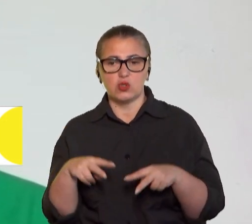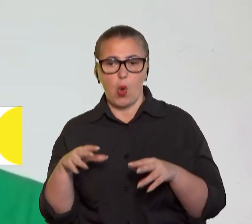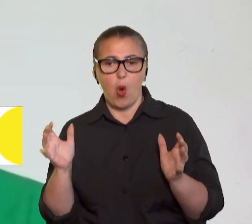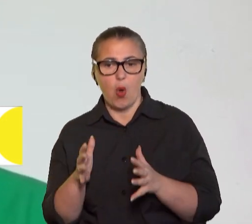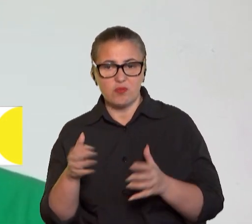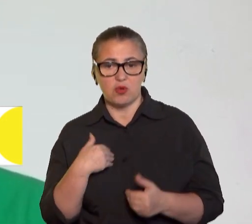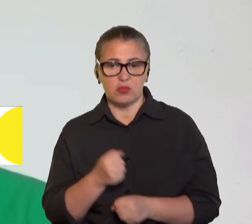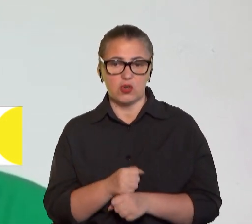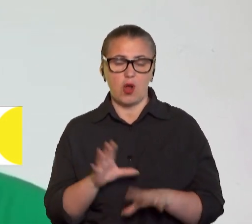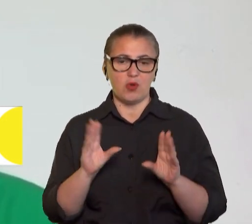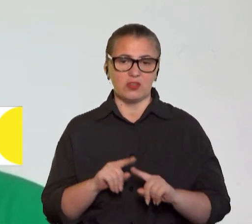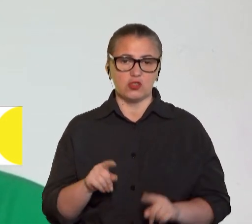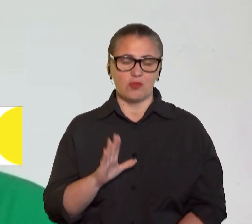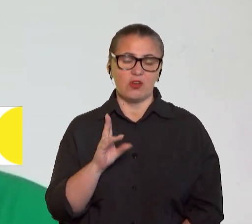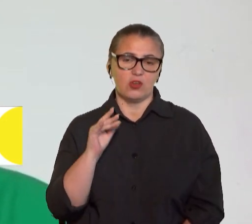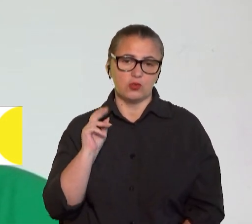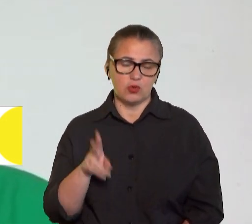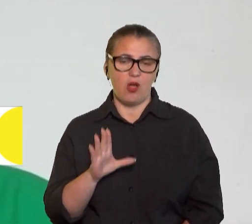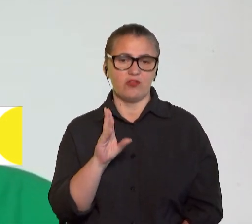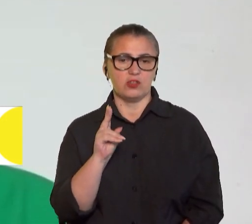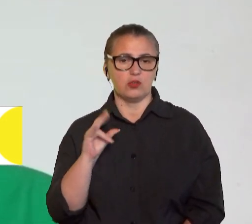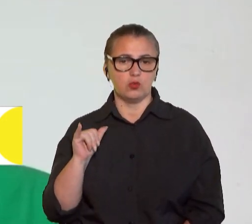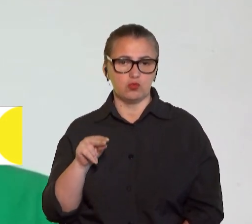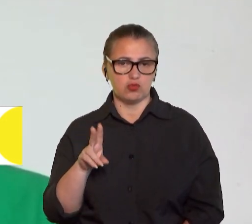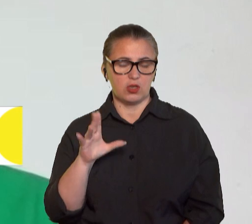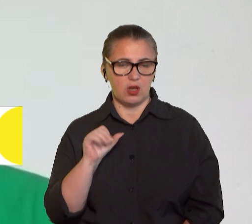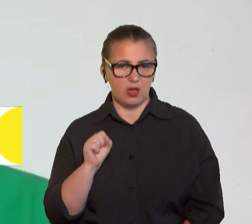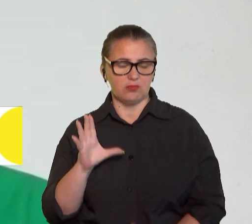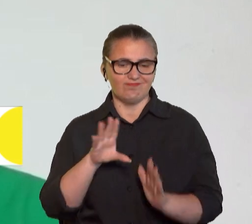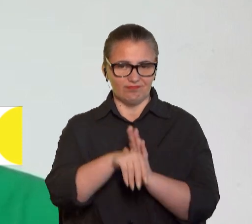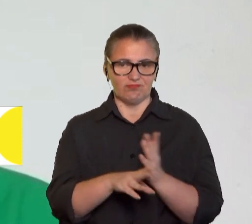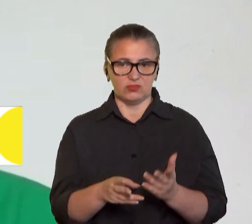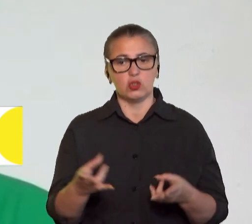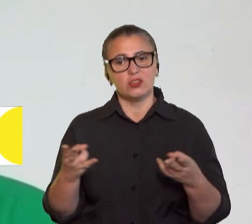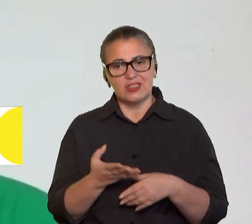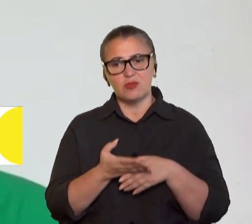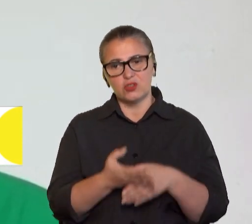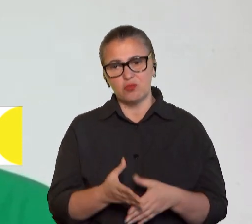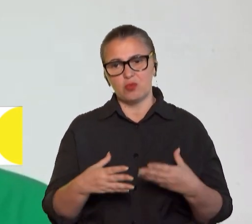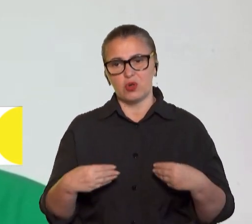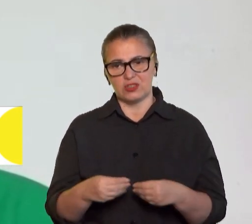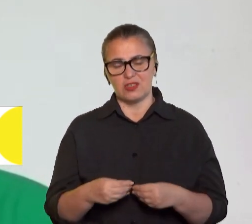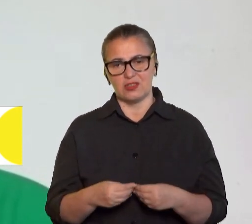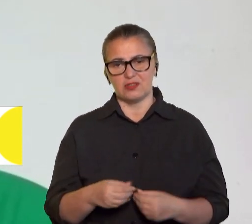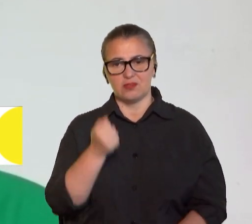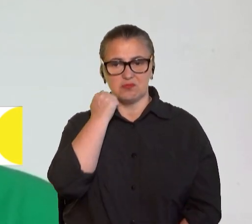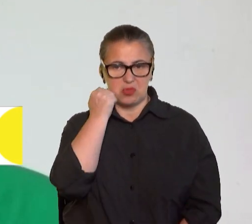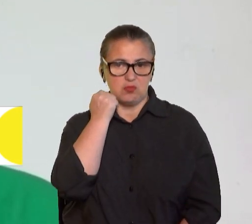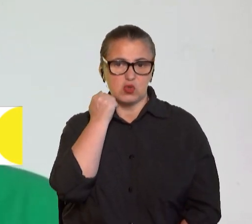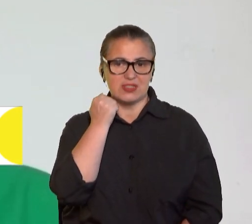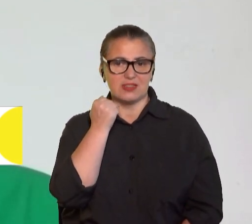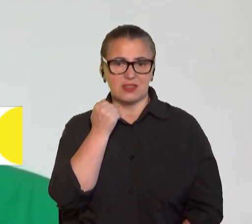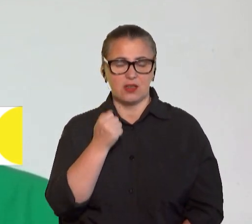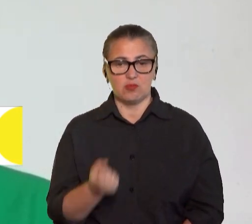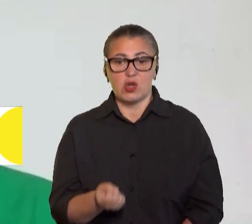щоб онука чи онучку віддати їй в родину, але при цьому треба допомогти родині, допомогти бабусі, тому що